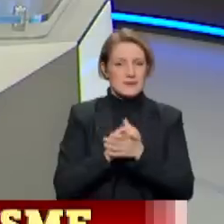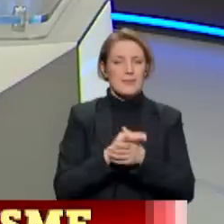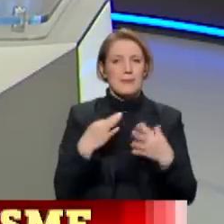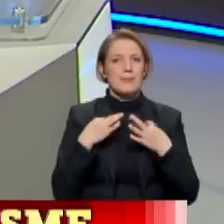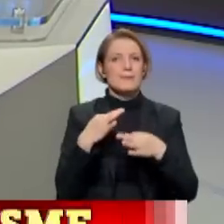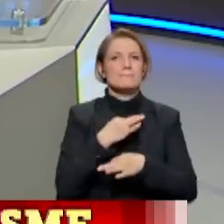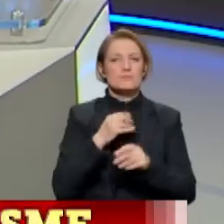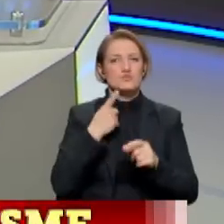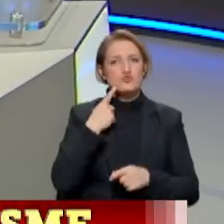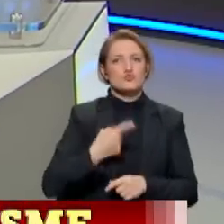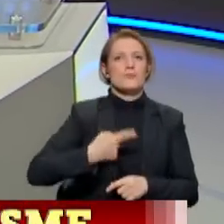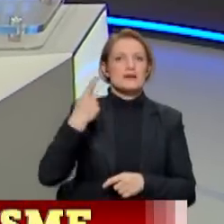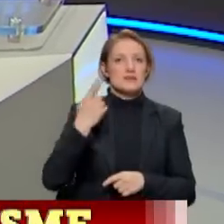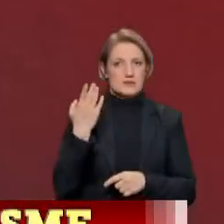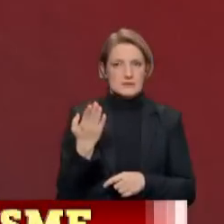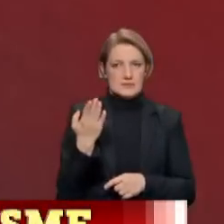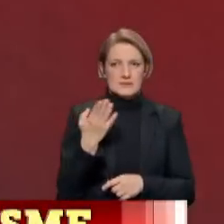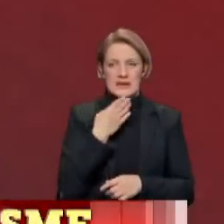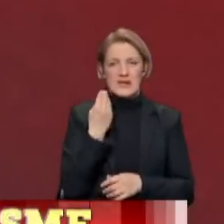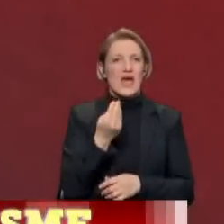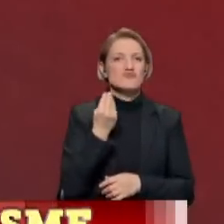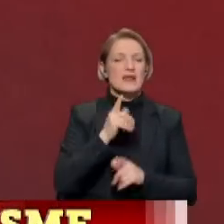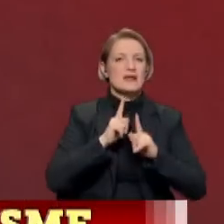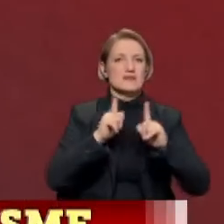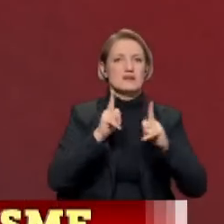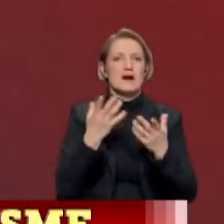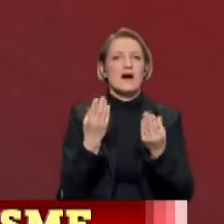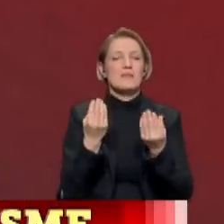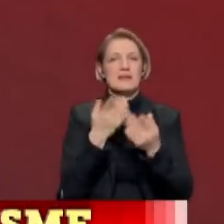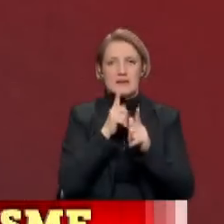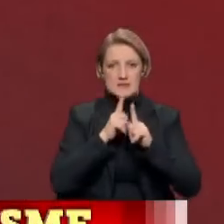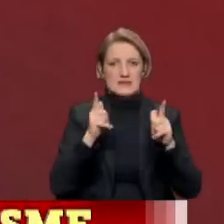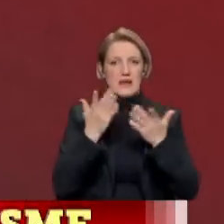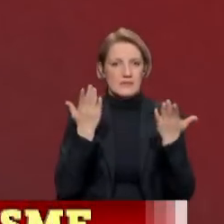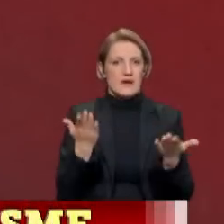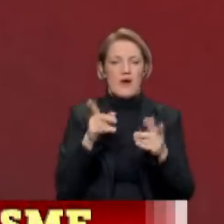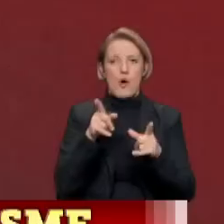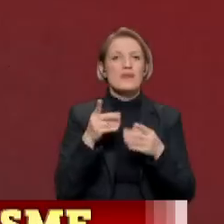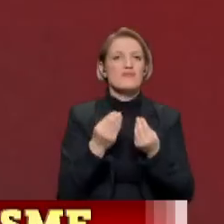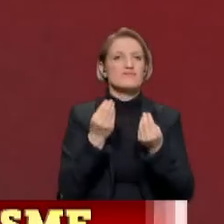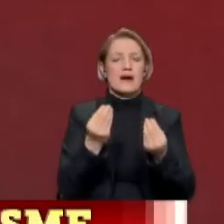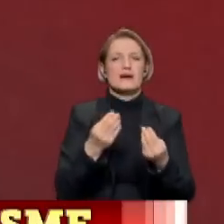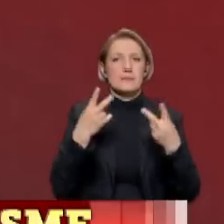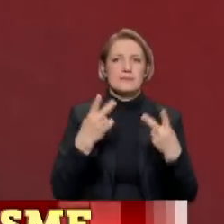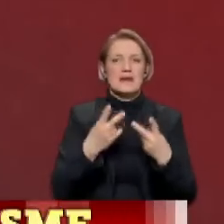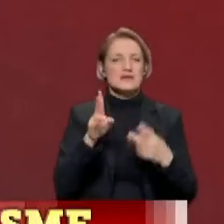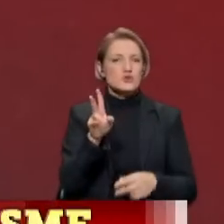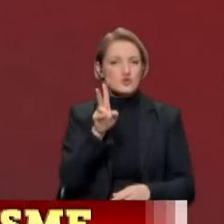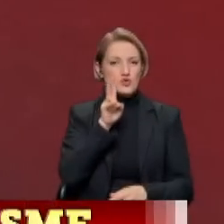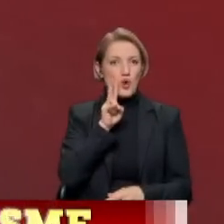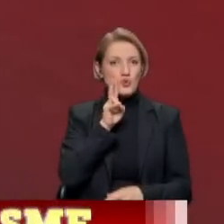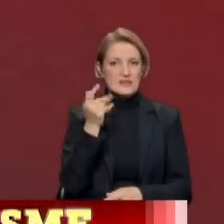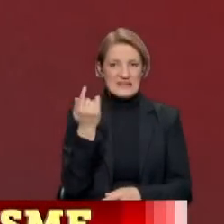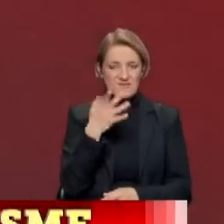Sayın Cumhurbaşkanı gençlere seslendi, kalabalıklara seslendi ve orada da vermiş olduğu mesaj son kez